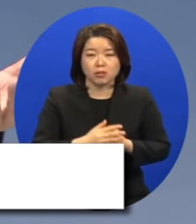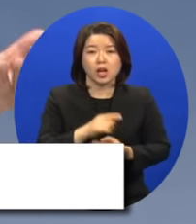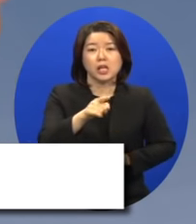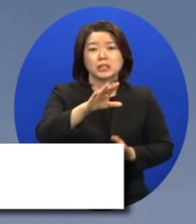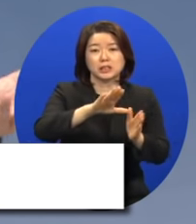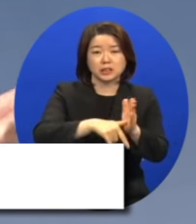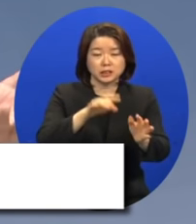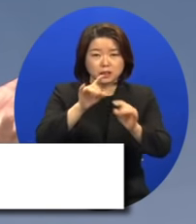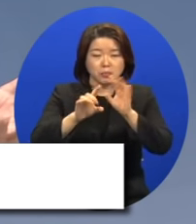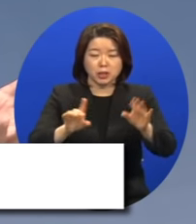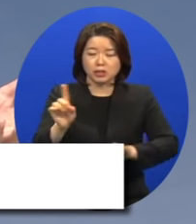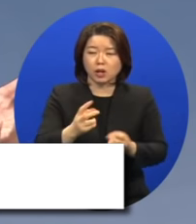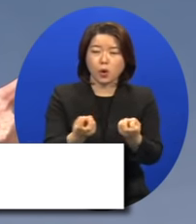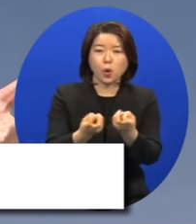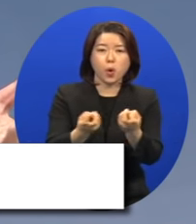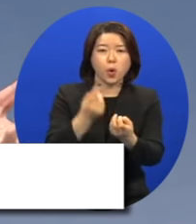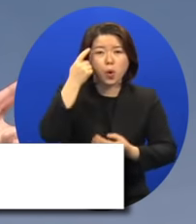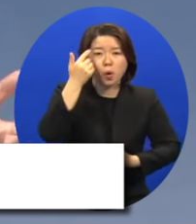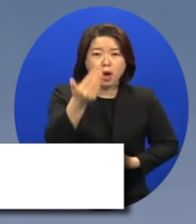해야할까요 ?